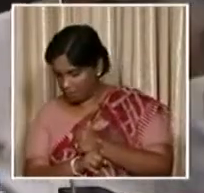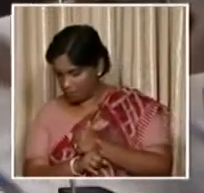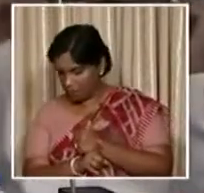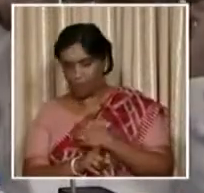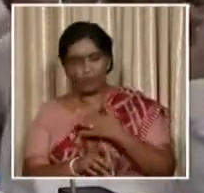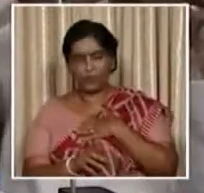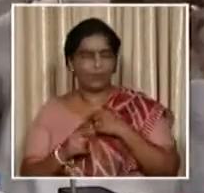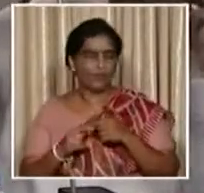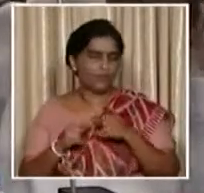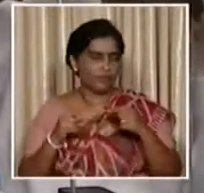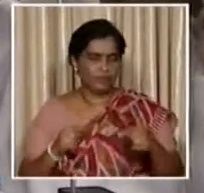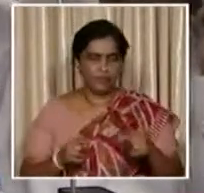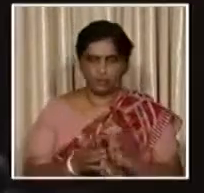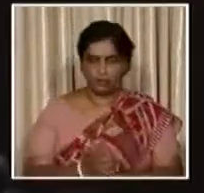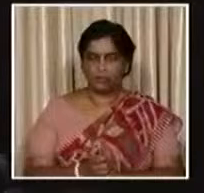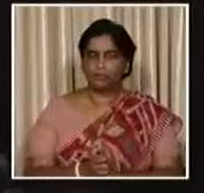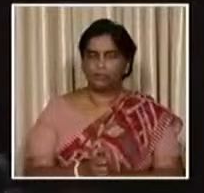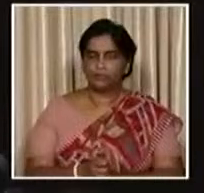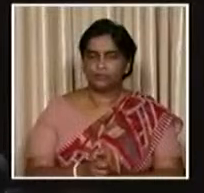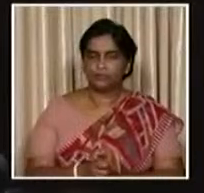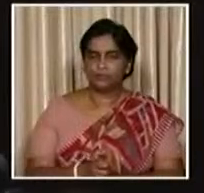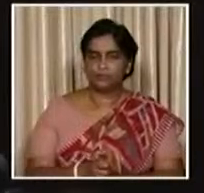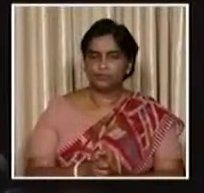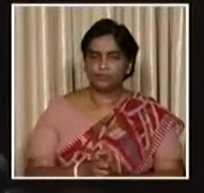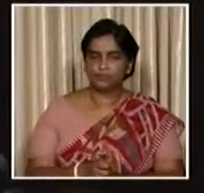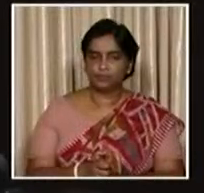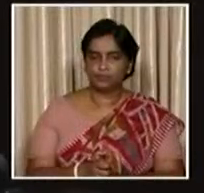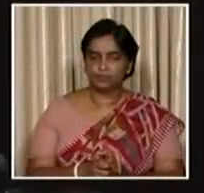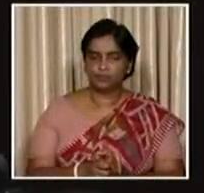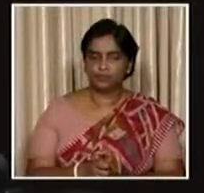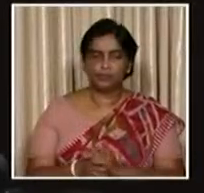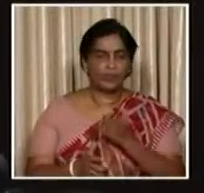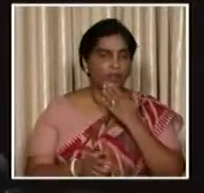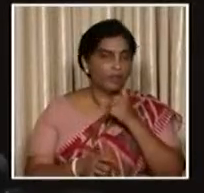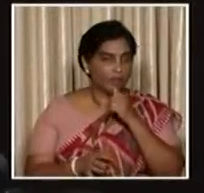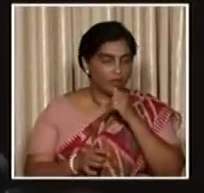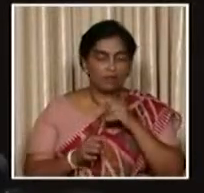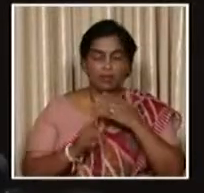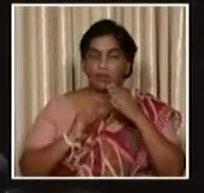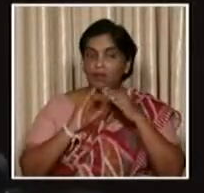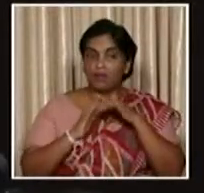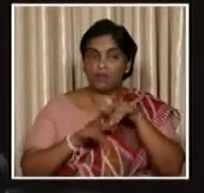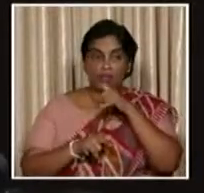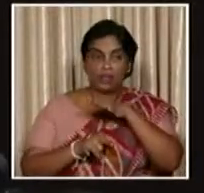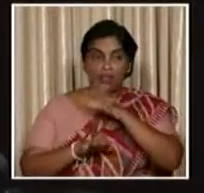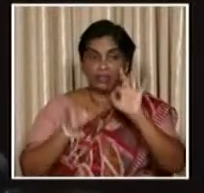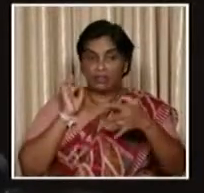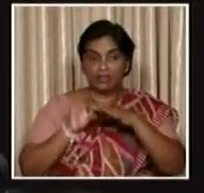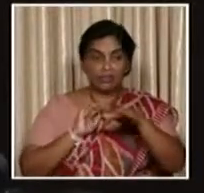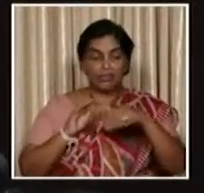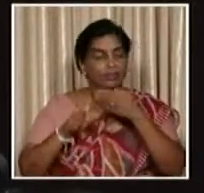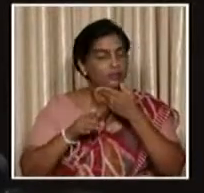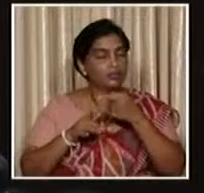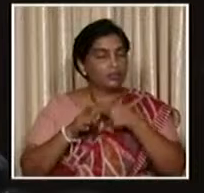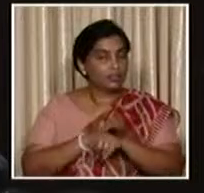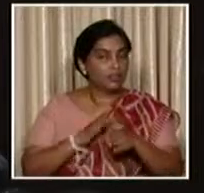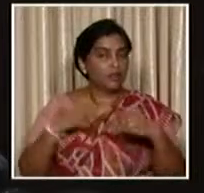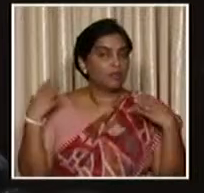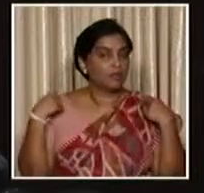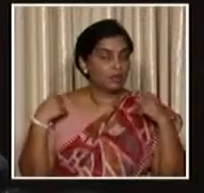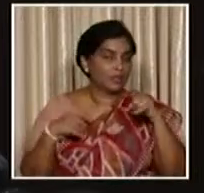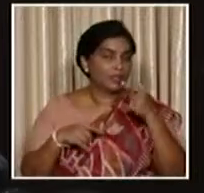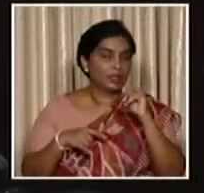අපේ අපේ විරුද්ධත්වය ප්‍රකාශ කරනවා බොහොම ස්තුතියි ජල සම්පාදනා වතු වතු යටිතල පහසුකම් සංවර්ධන අමාත්‍යාංශයේ